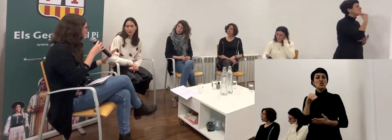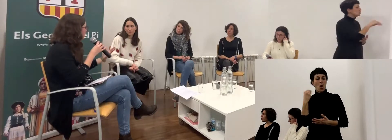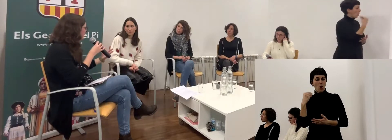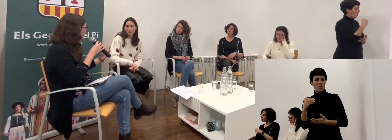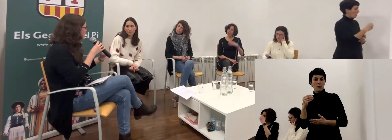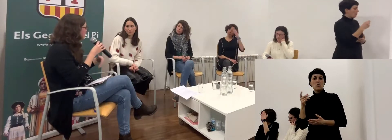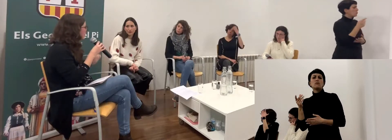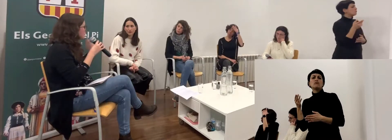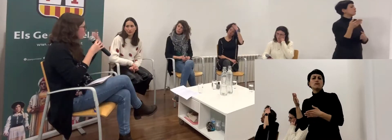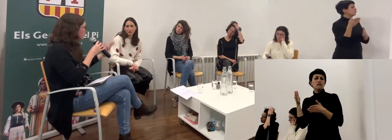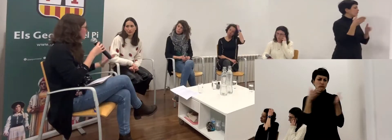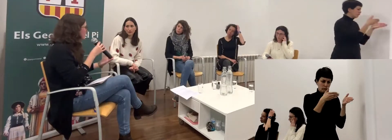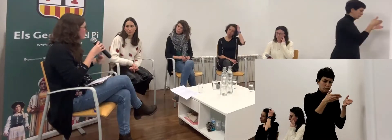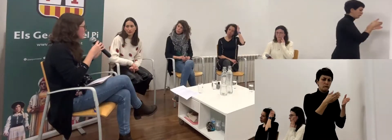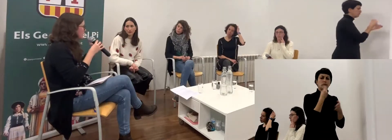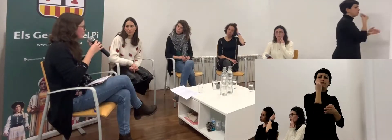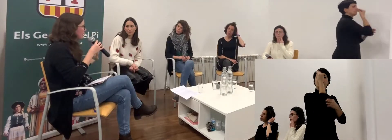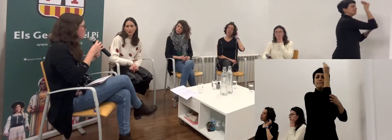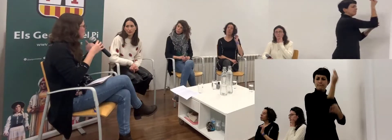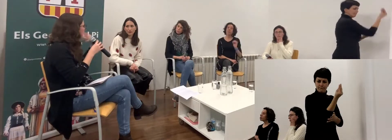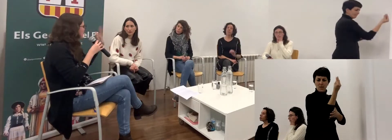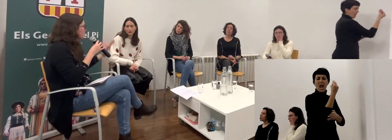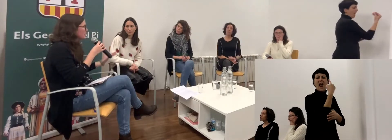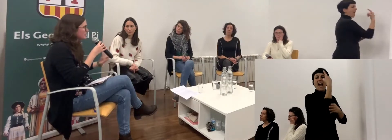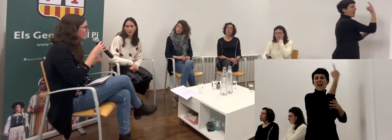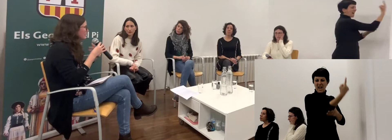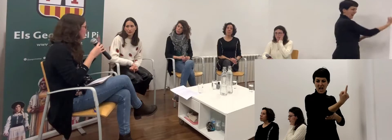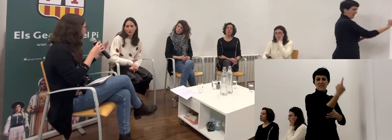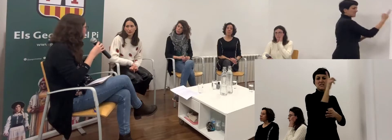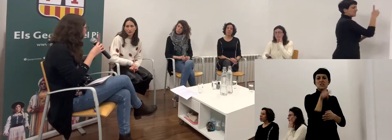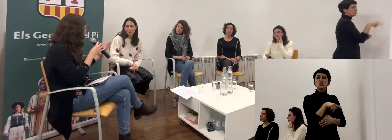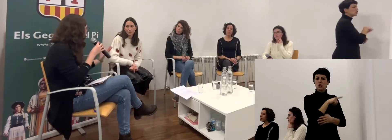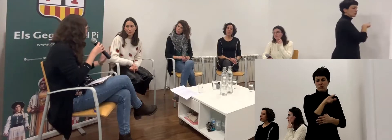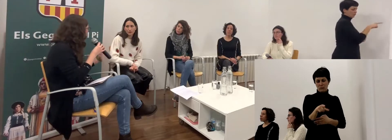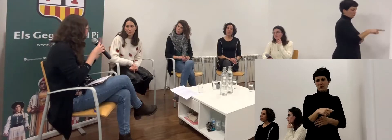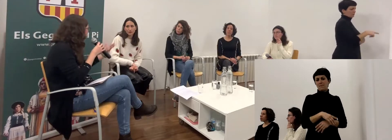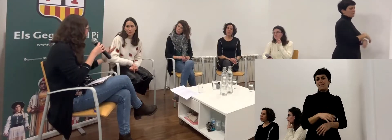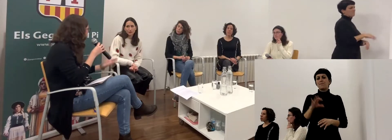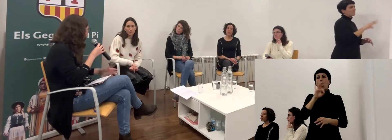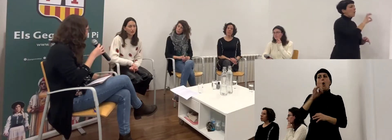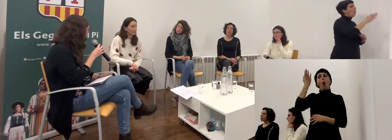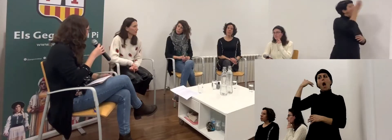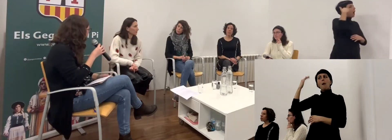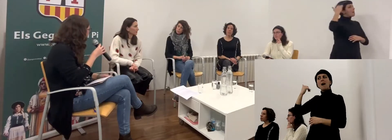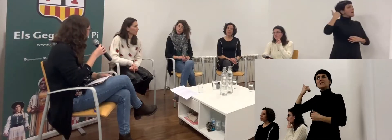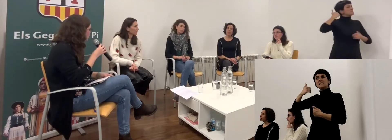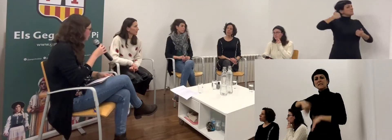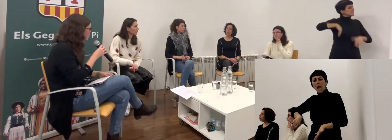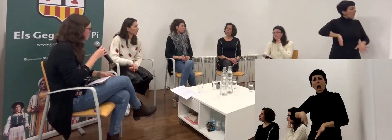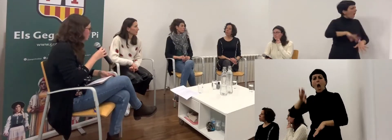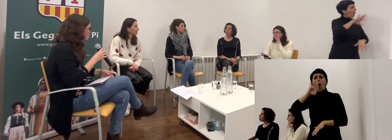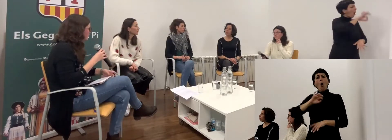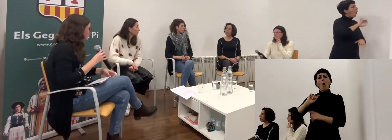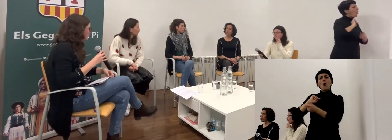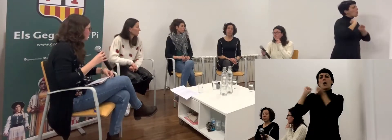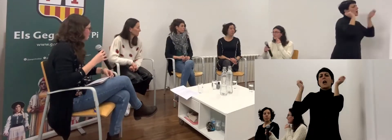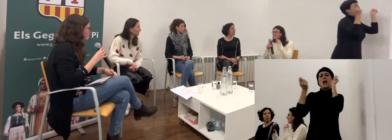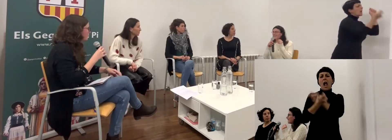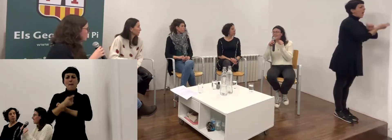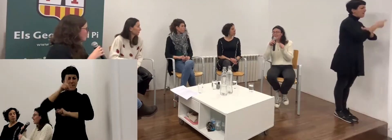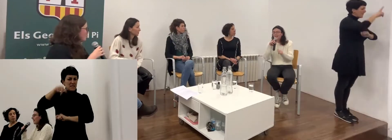aposten més per portar gegants grans o intenten més que abans, o abans també s'intentava, o com veieu que ha canviat això?